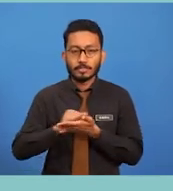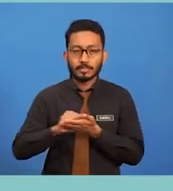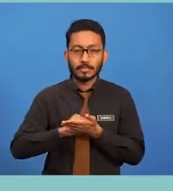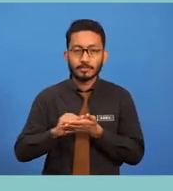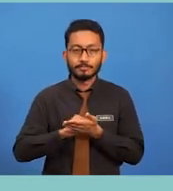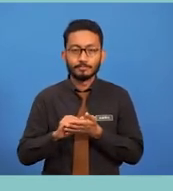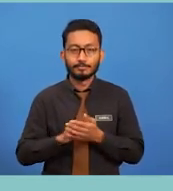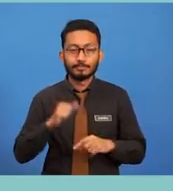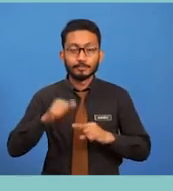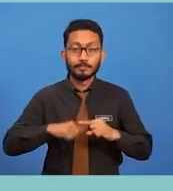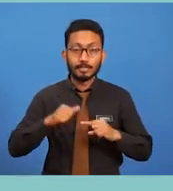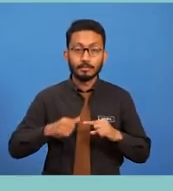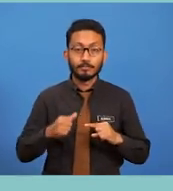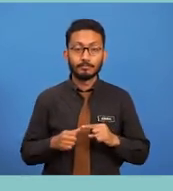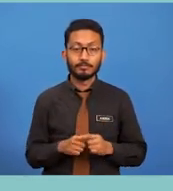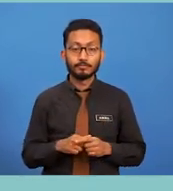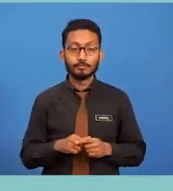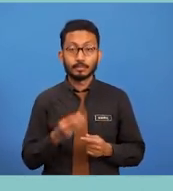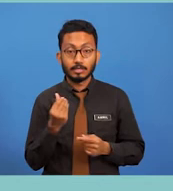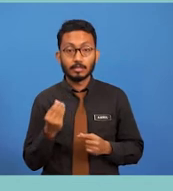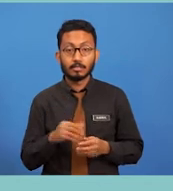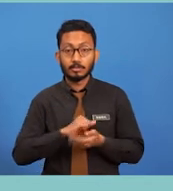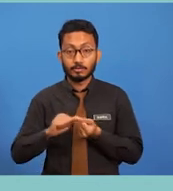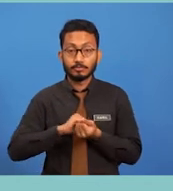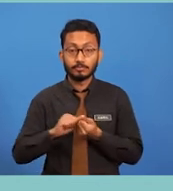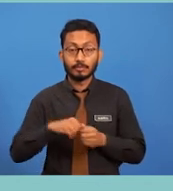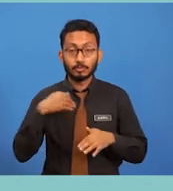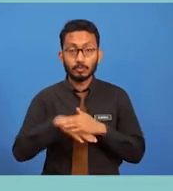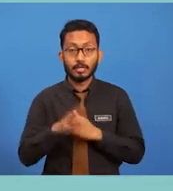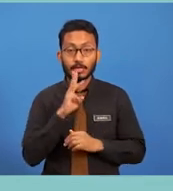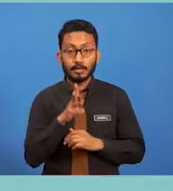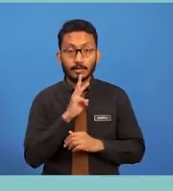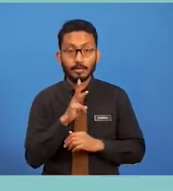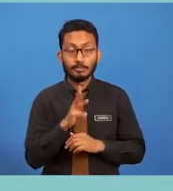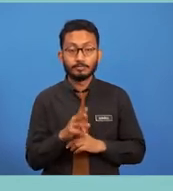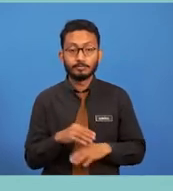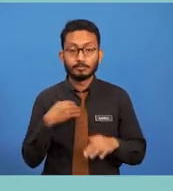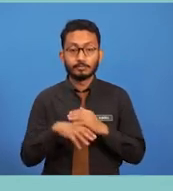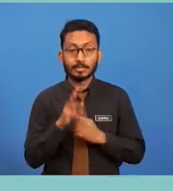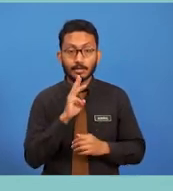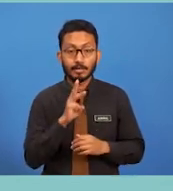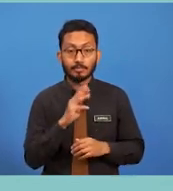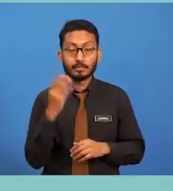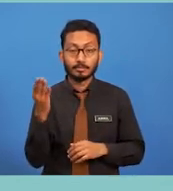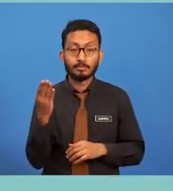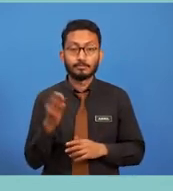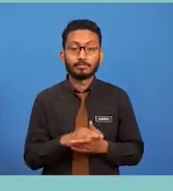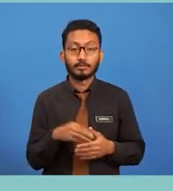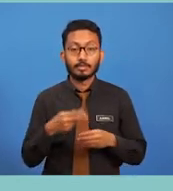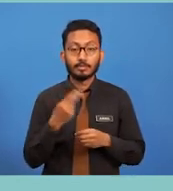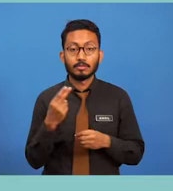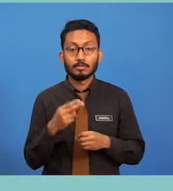Apabila serbuk pencuci dilarutkan di dalam air, serbuk pencuci akan mengayon